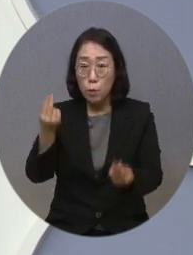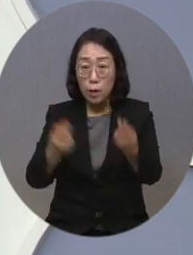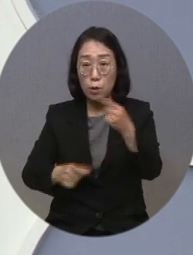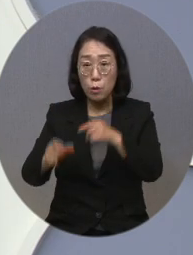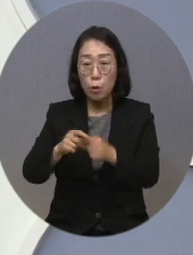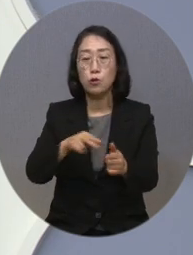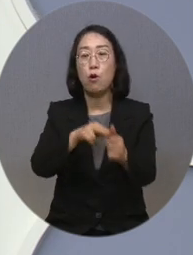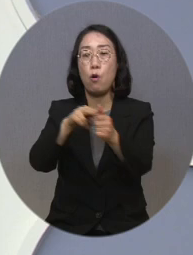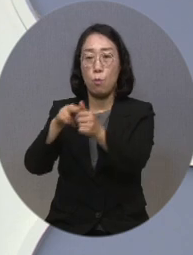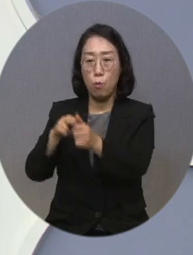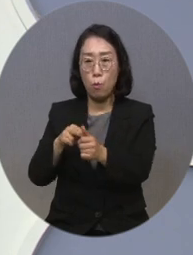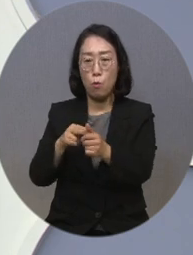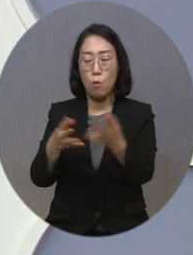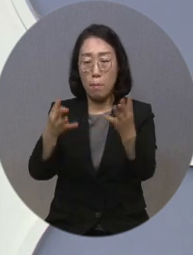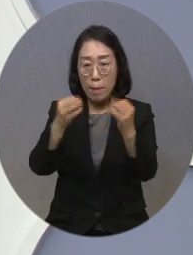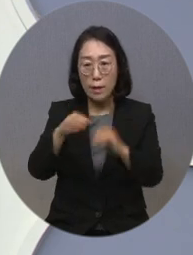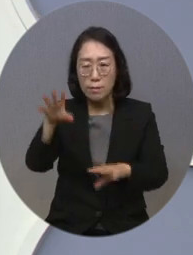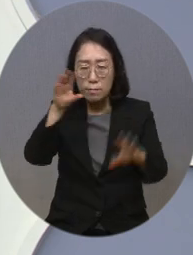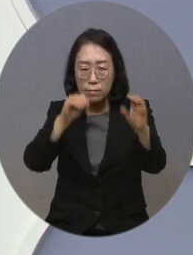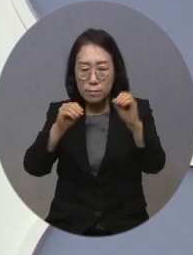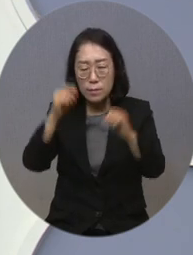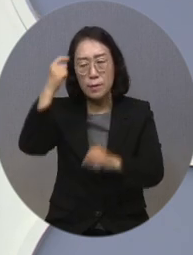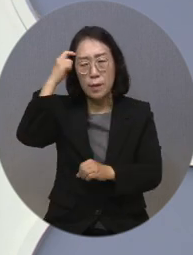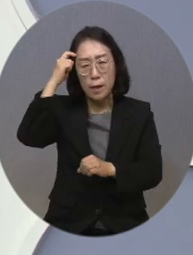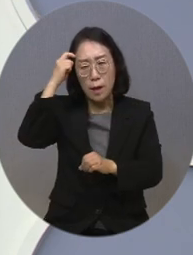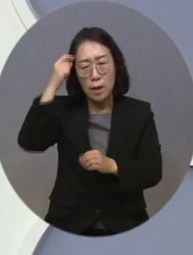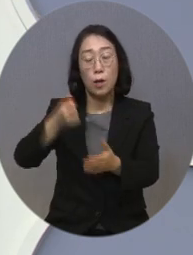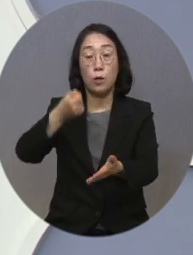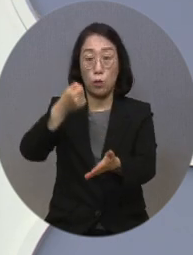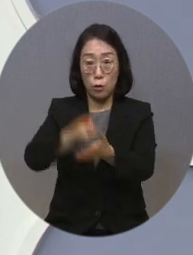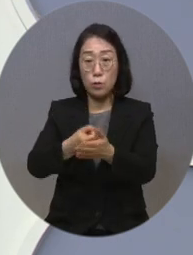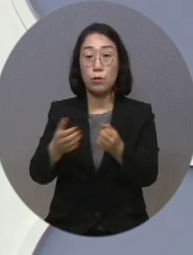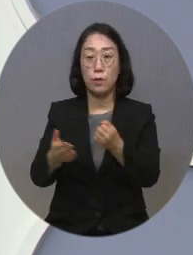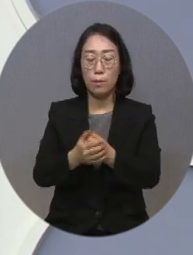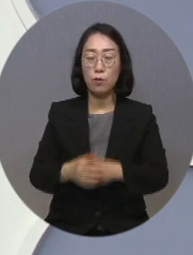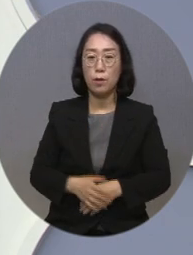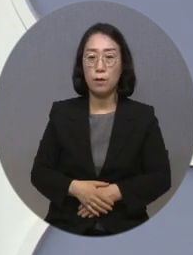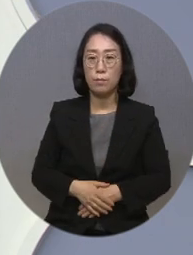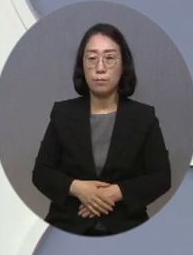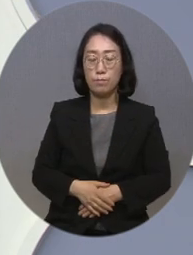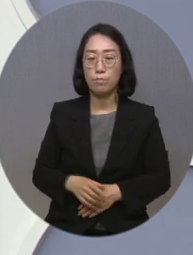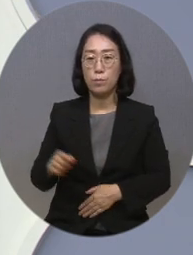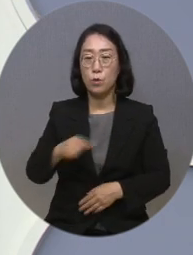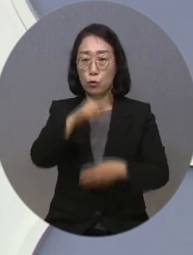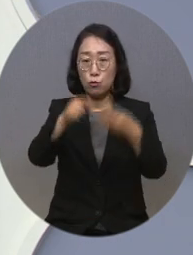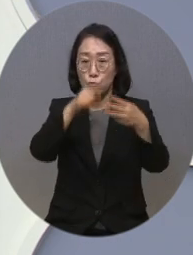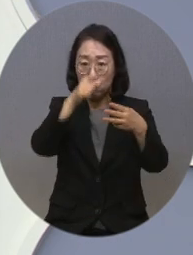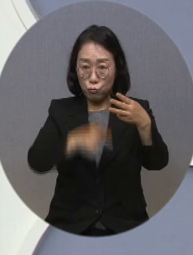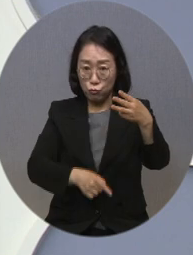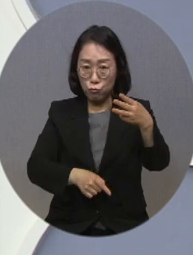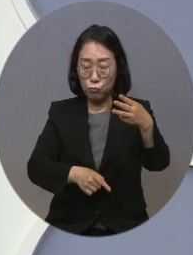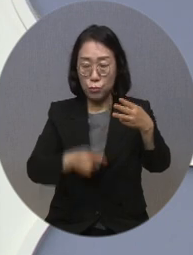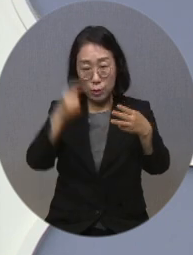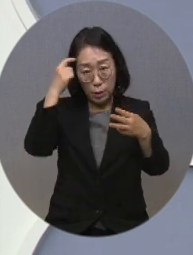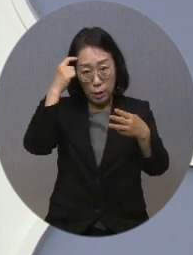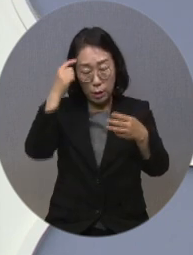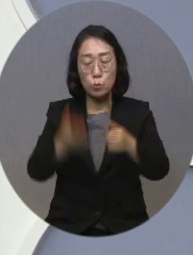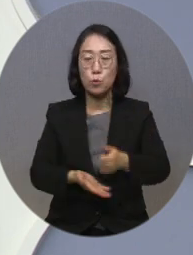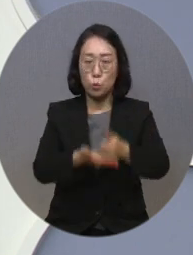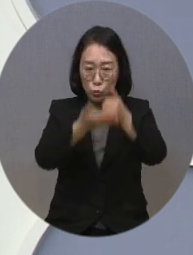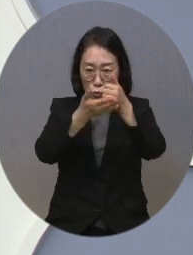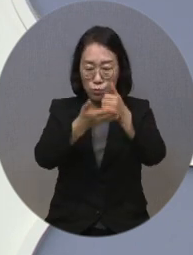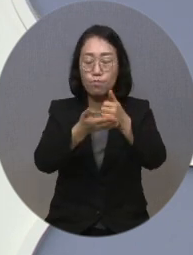그것을 쓸 거라 이렇게 저는 생각하기 때문에 저는 당선인의 의견을 지금은 존중합니다.